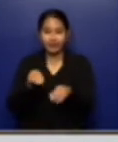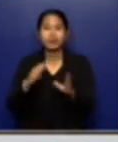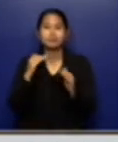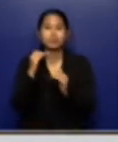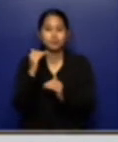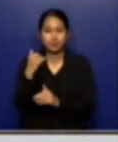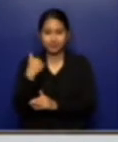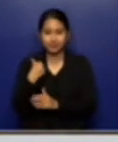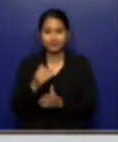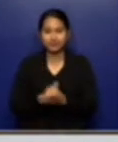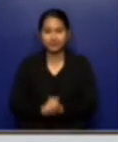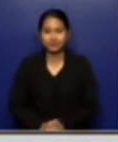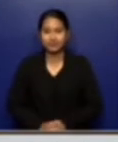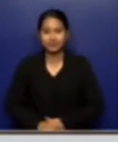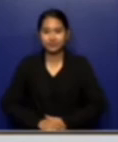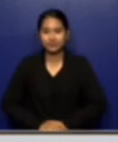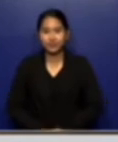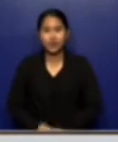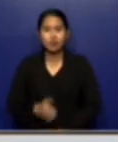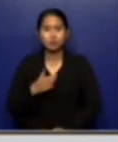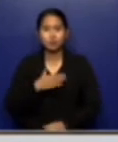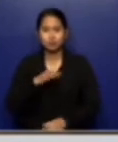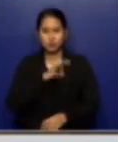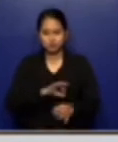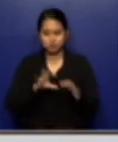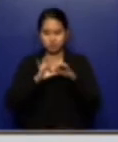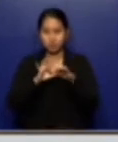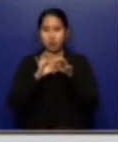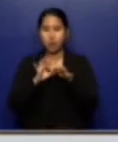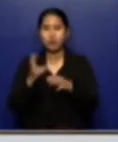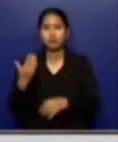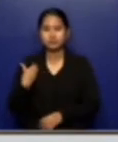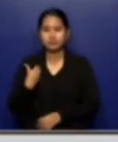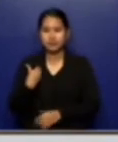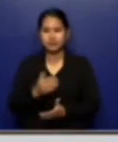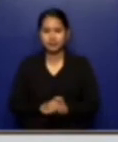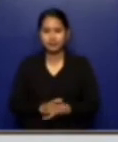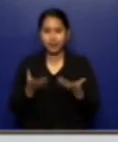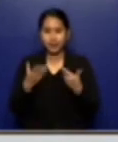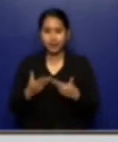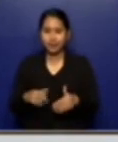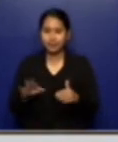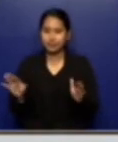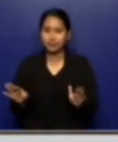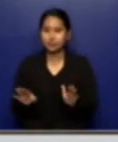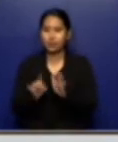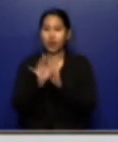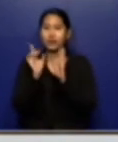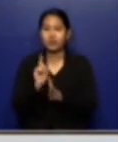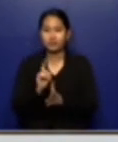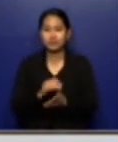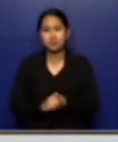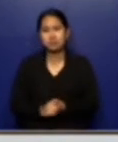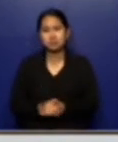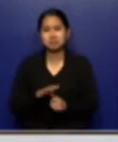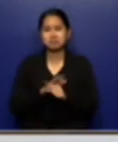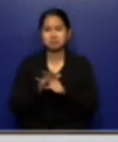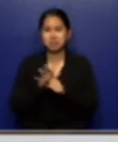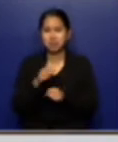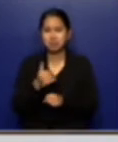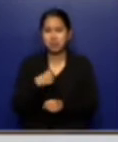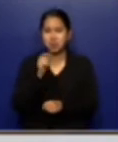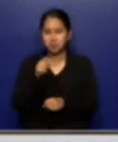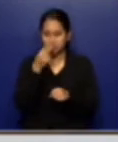ไว้ผมก็เป็นห่วงไงท่านประธานมันก็มาโป๊ะเช๊ะพอดีท่านประธานเพราะฉะนั้นเรื่องนี้ต้องตามกันต่อฮ